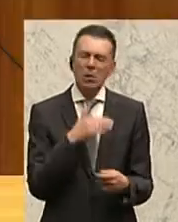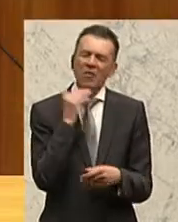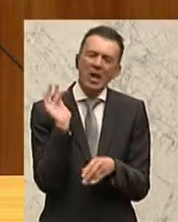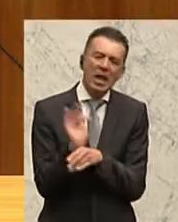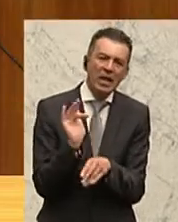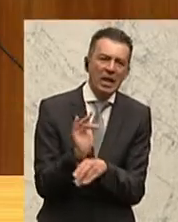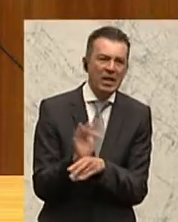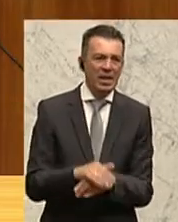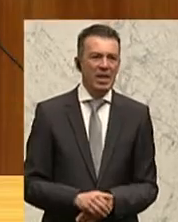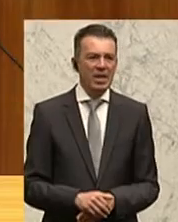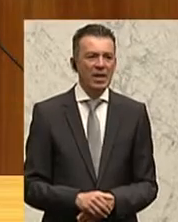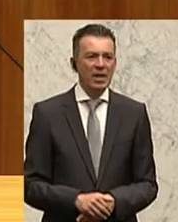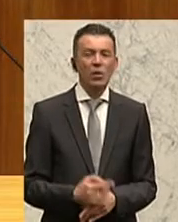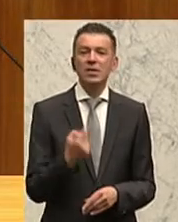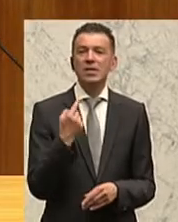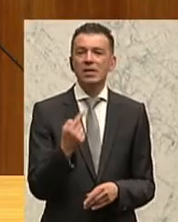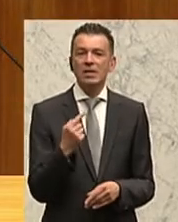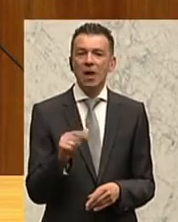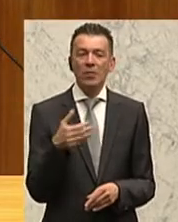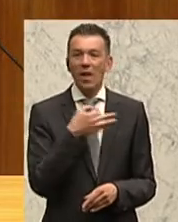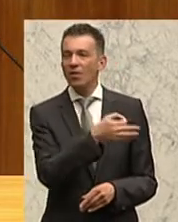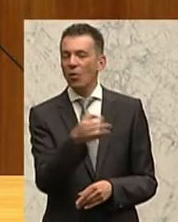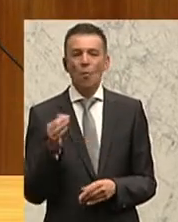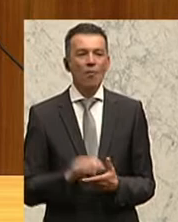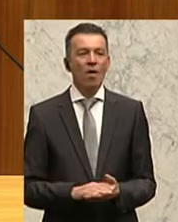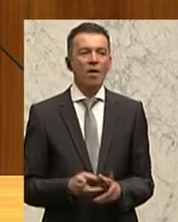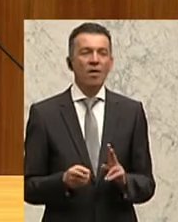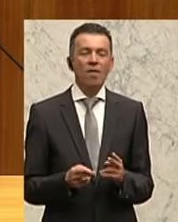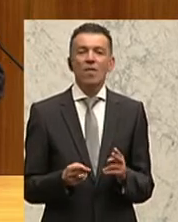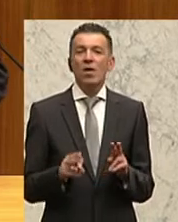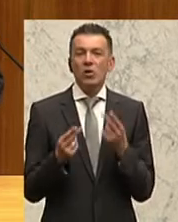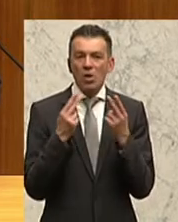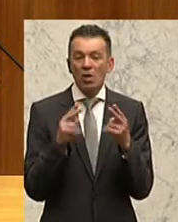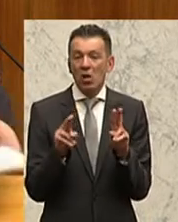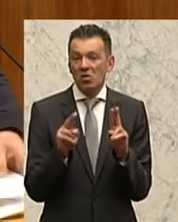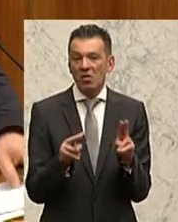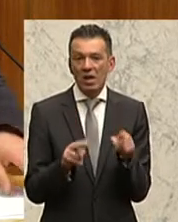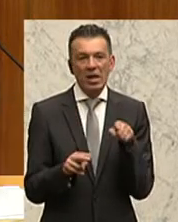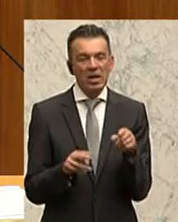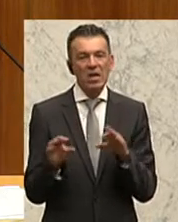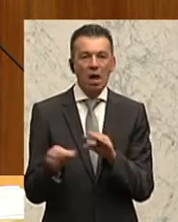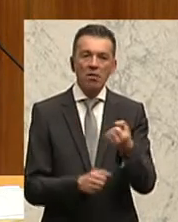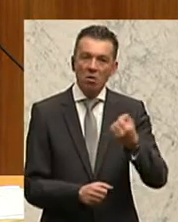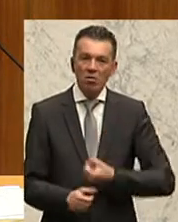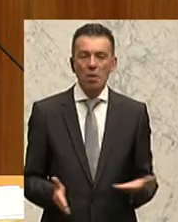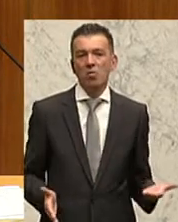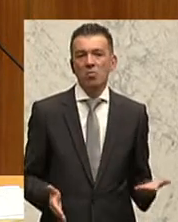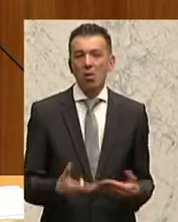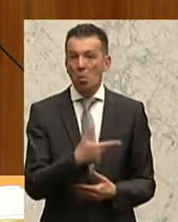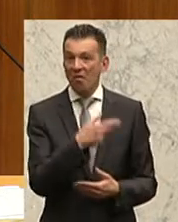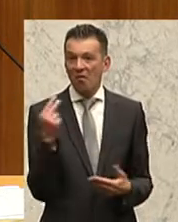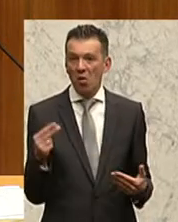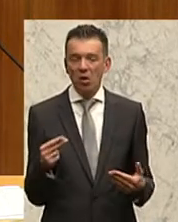Sie werden sehen, wenn die ersten Umfragen dazu kommen, wie die wirklich aussehen, dass das eine Harakiri-Reaktion gewesen ist, die in der Bevölkerung nicht nur